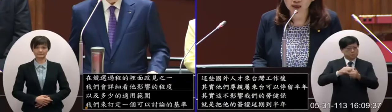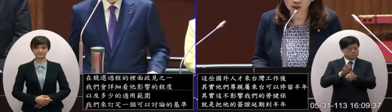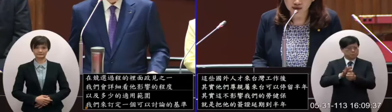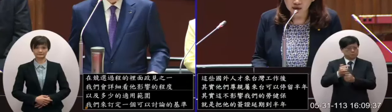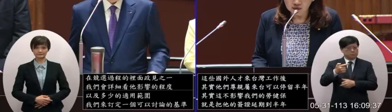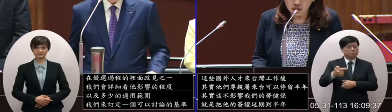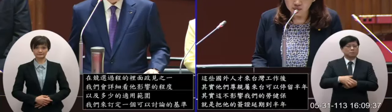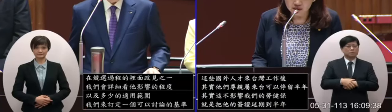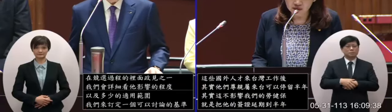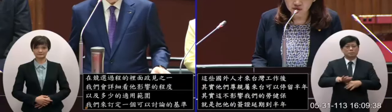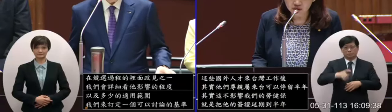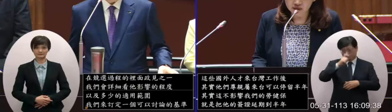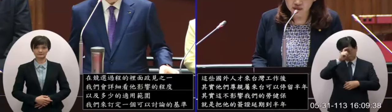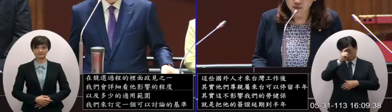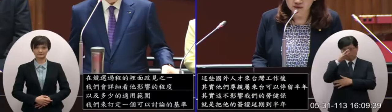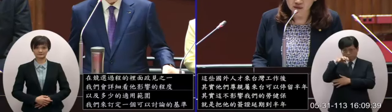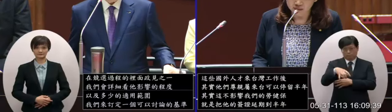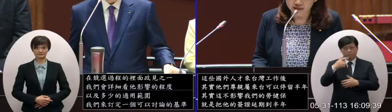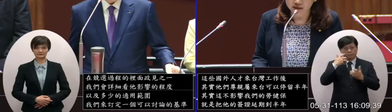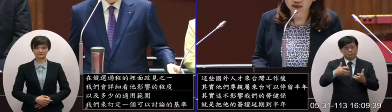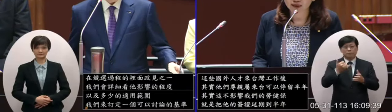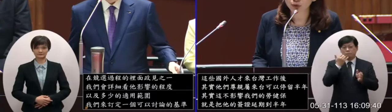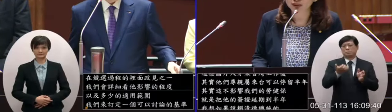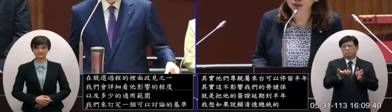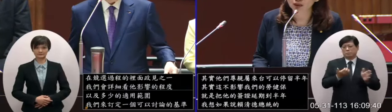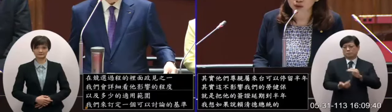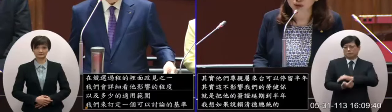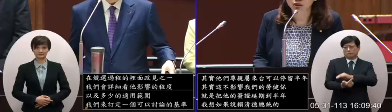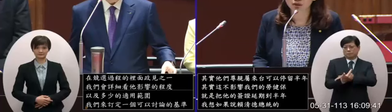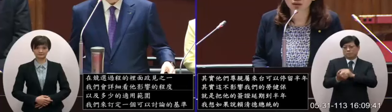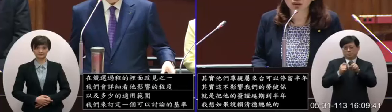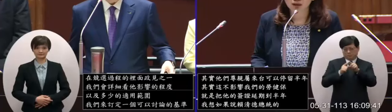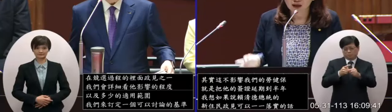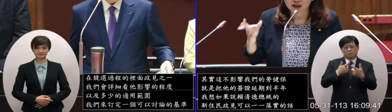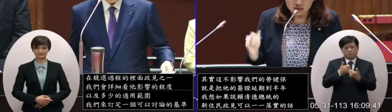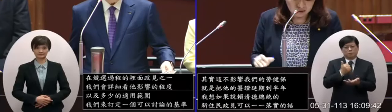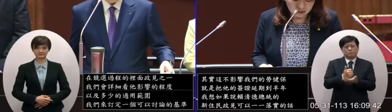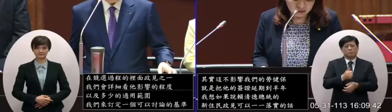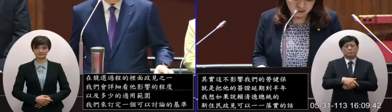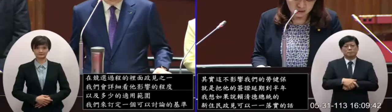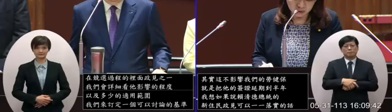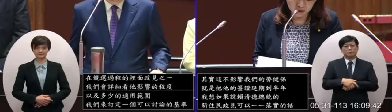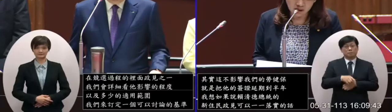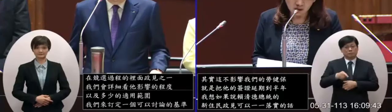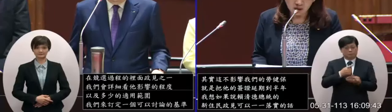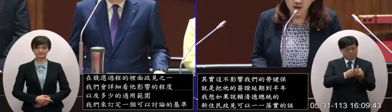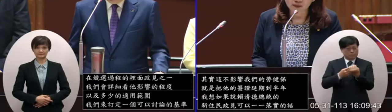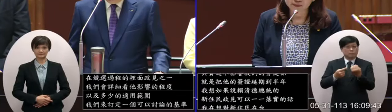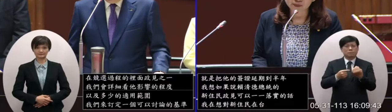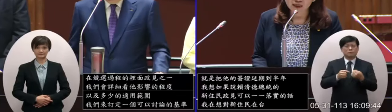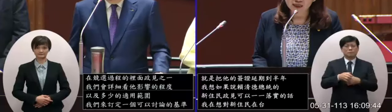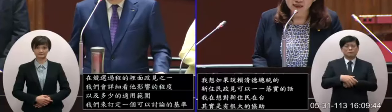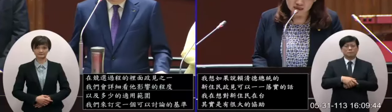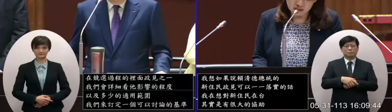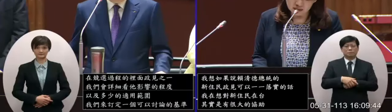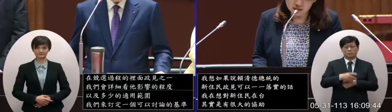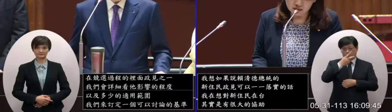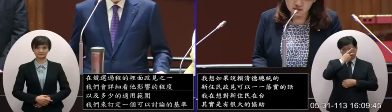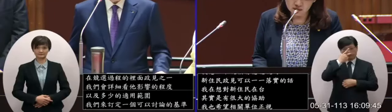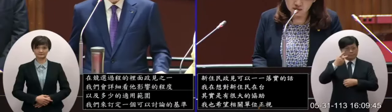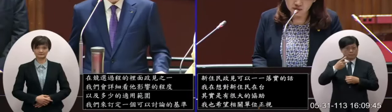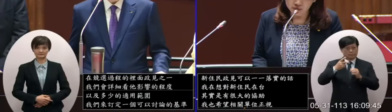也希望相关单位正式也希望早一点来做这个落实。好，这几点就是赖清